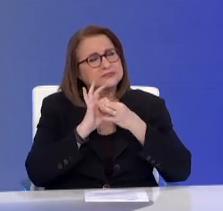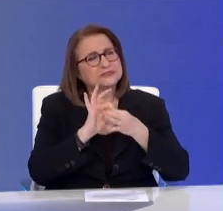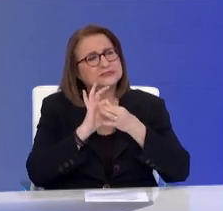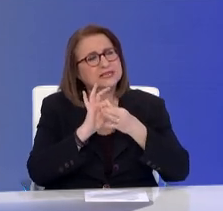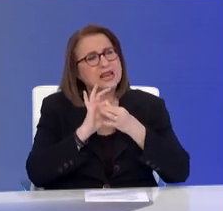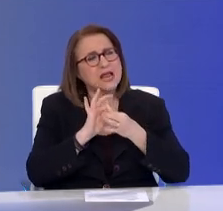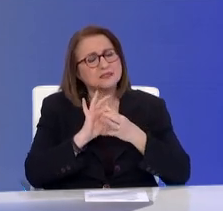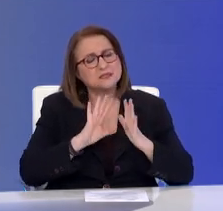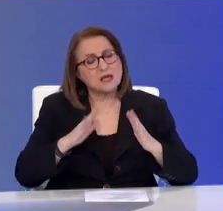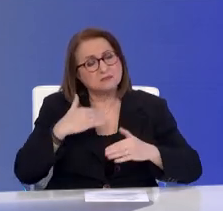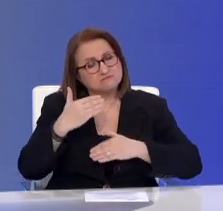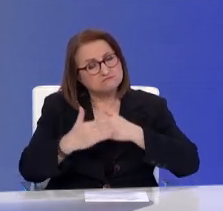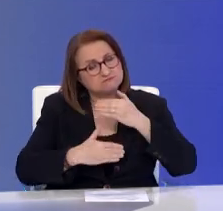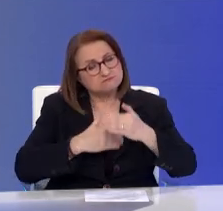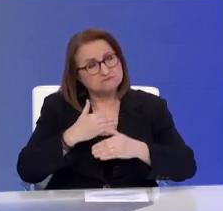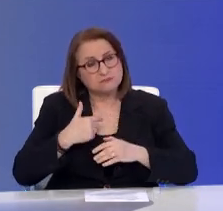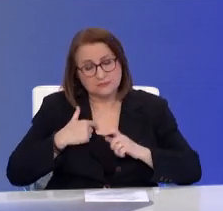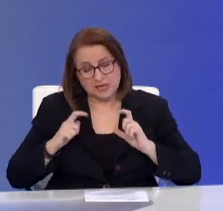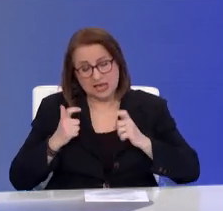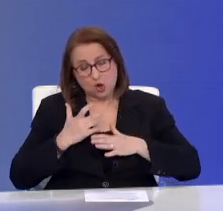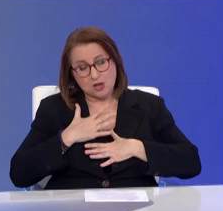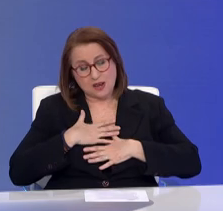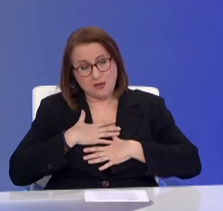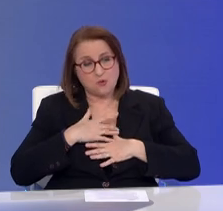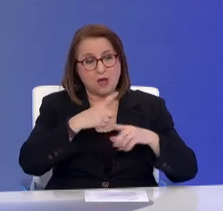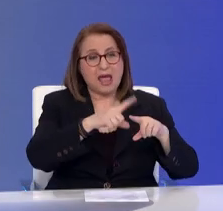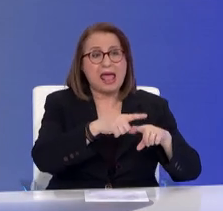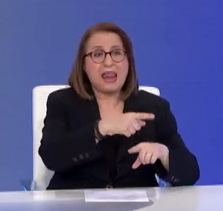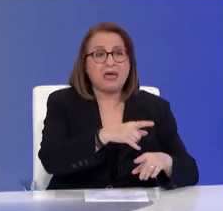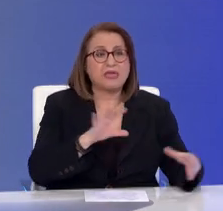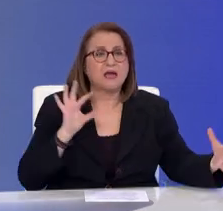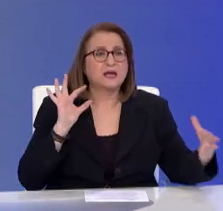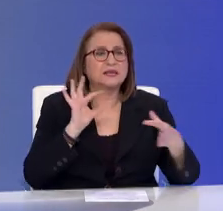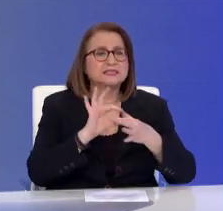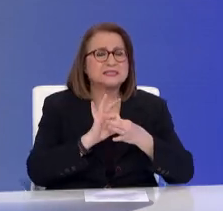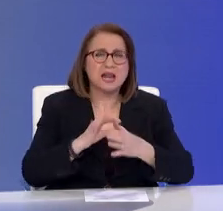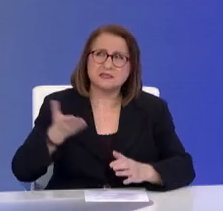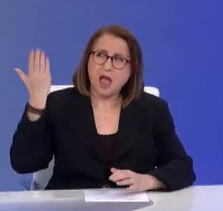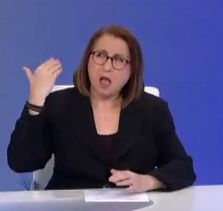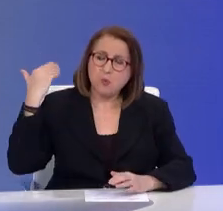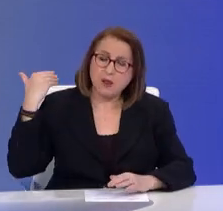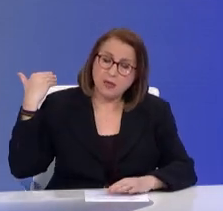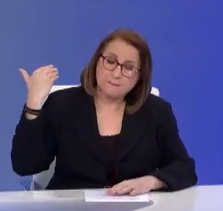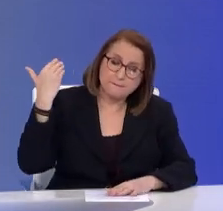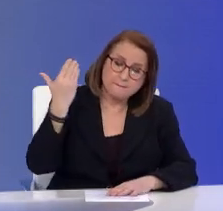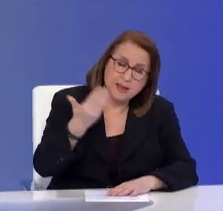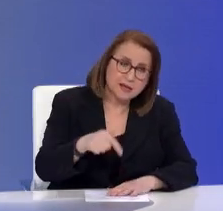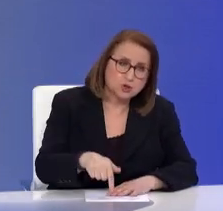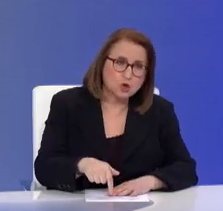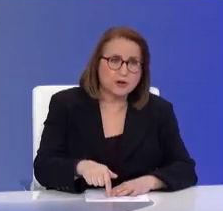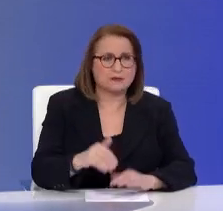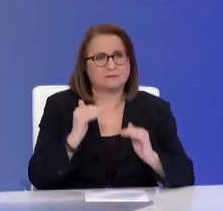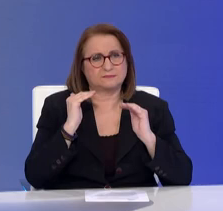συνεργασίας που αναπτύχθηκε με την οικογένειά μου και την Ελλάδα από το παρελθόν και